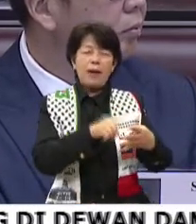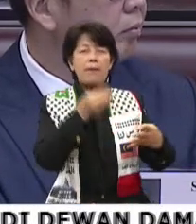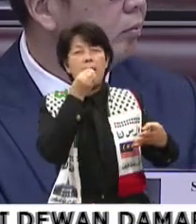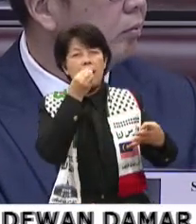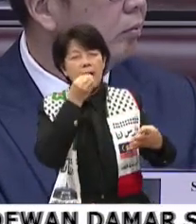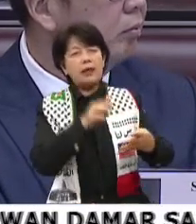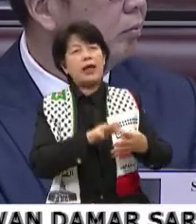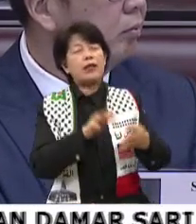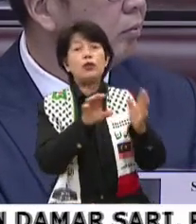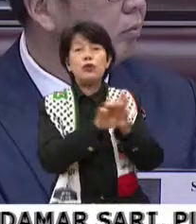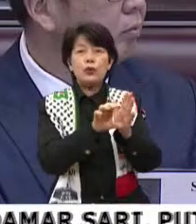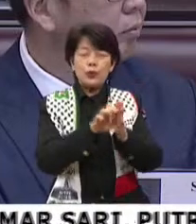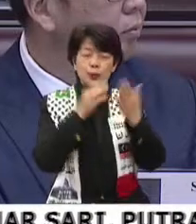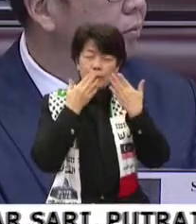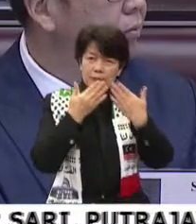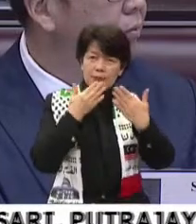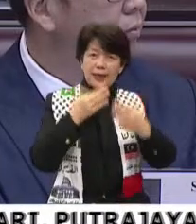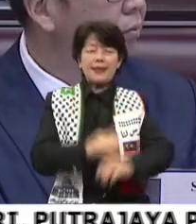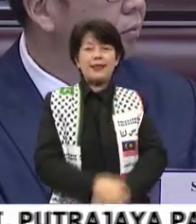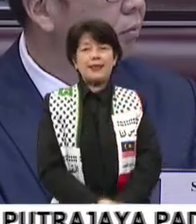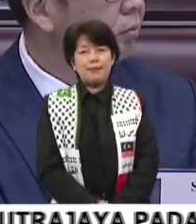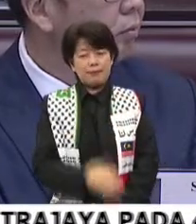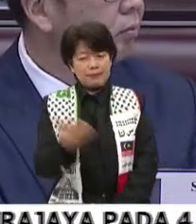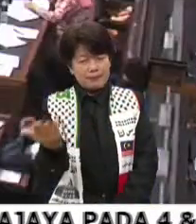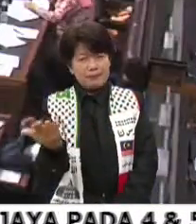sebagai contoh sekian terima